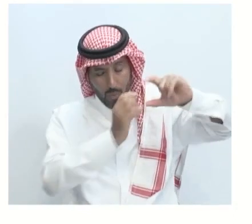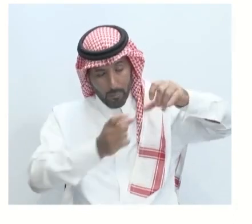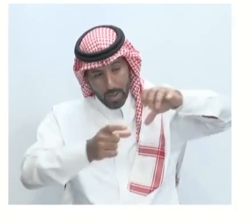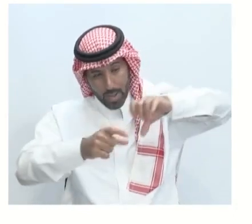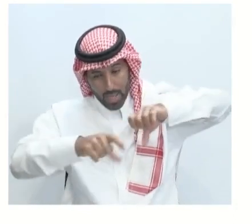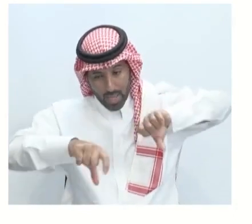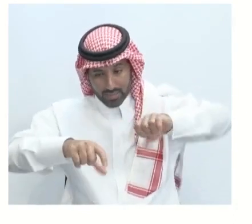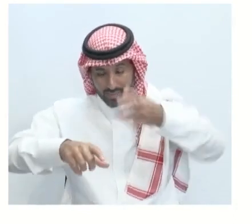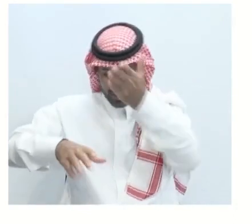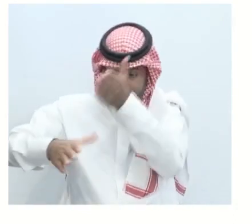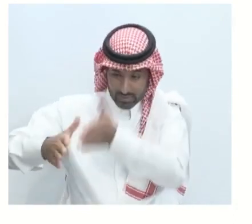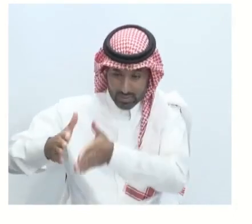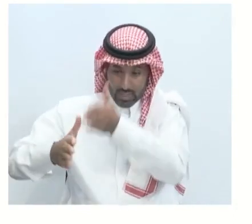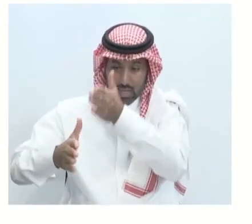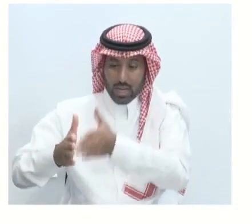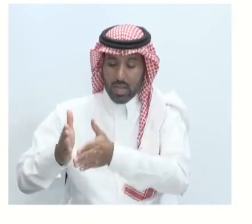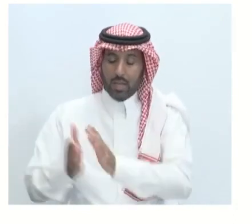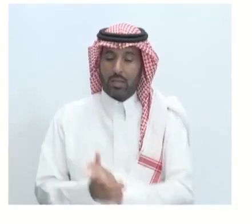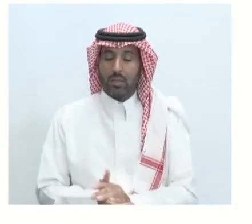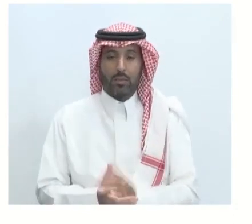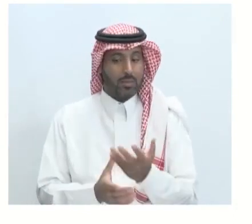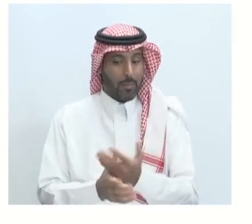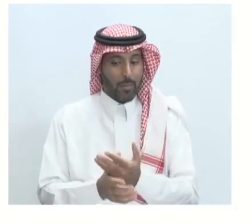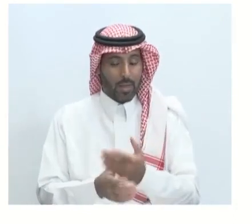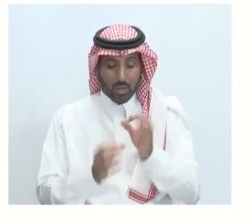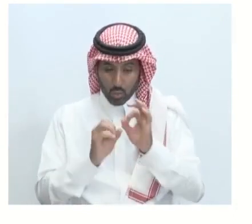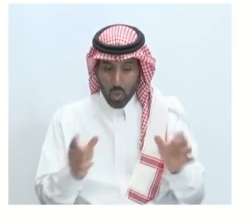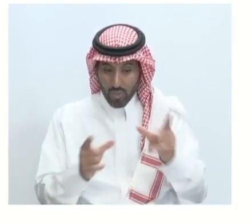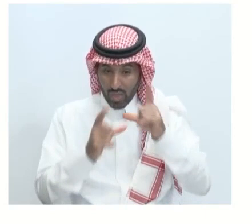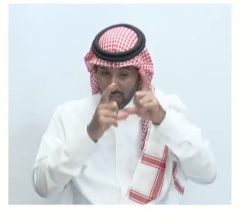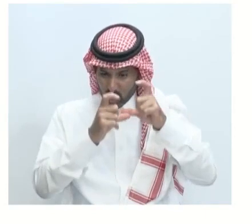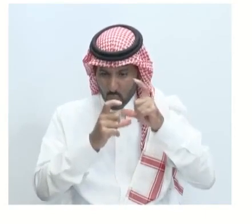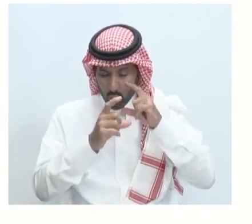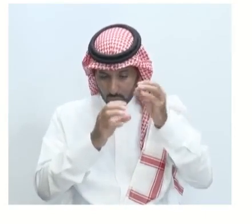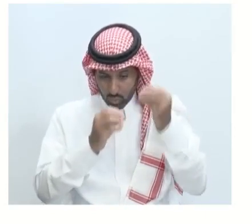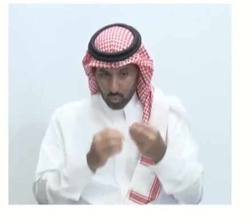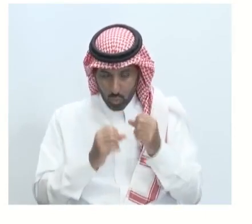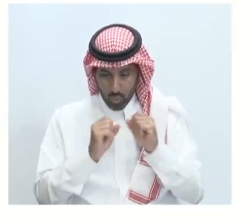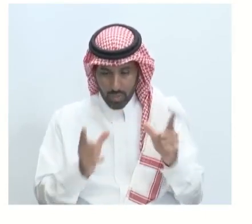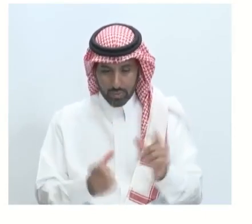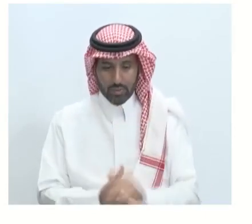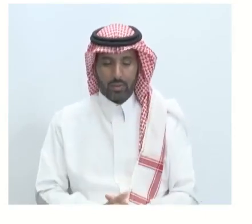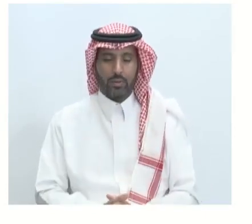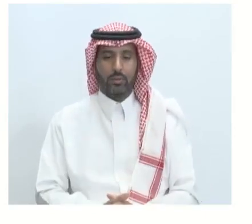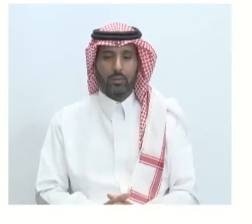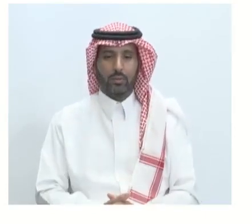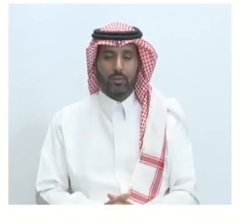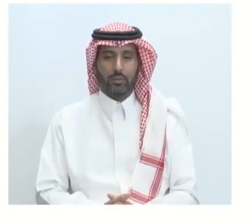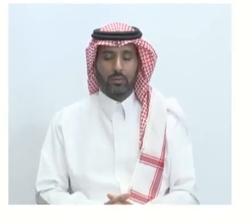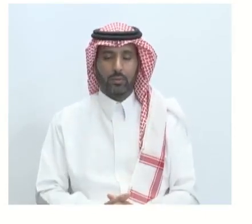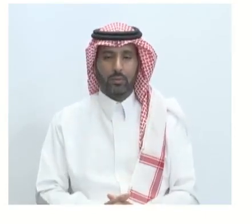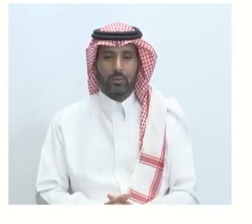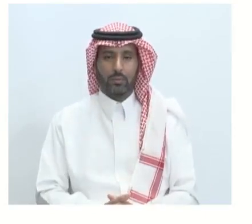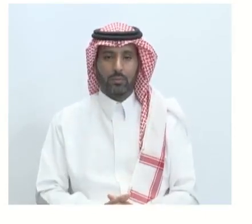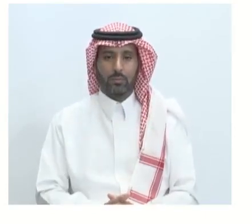اخترع التلسكوب العاكس للتخلص من الزيغ اللوني المتعلق بالعدسات ايضا ذكرنا